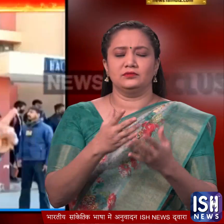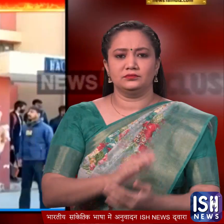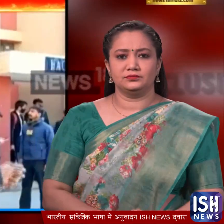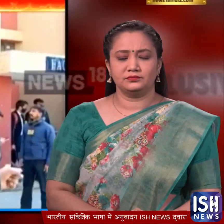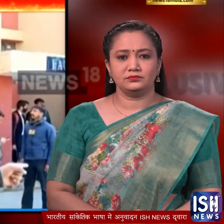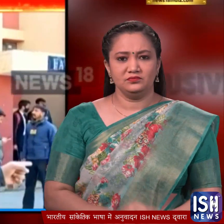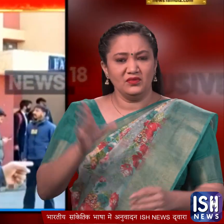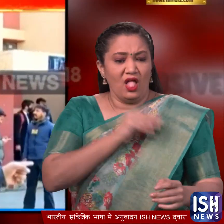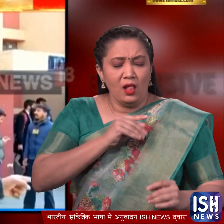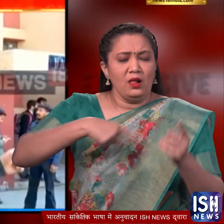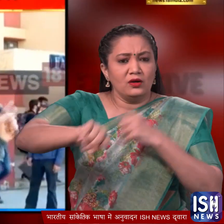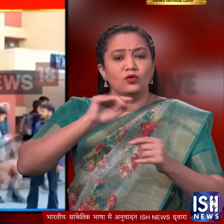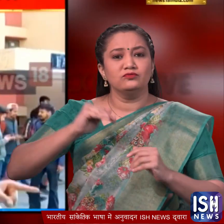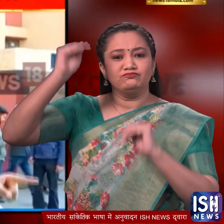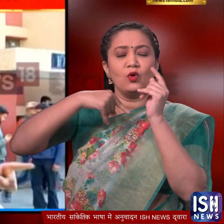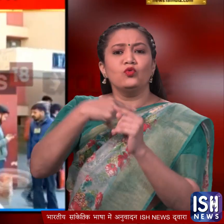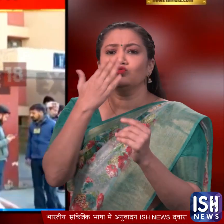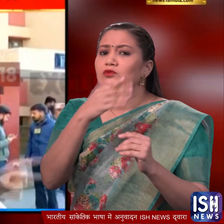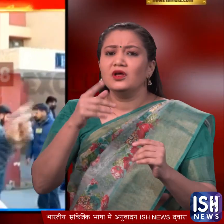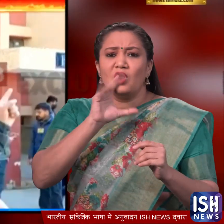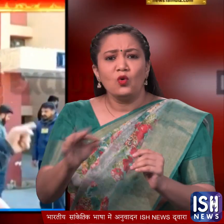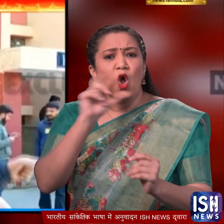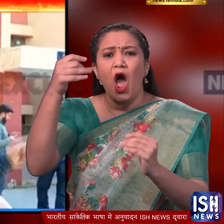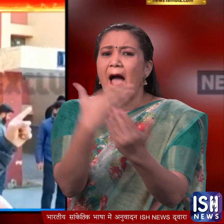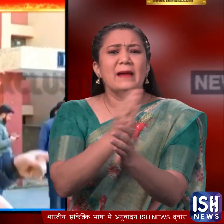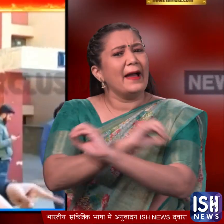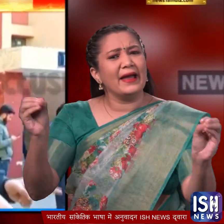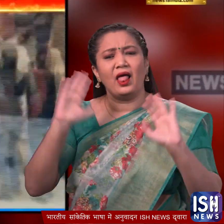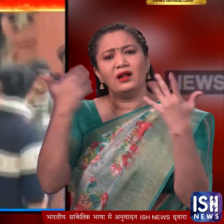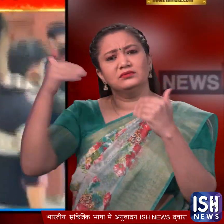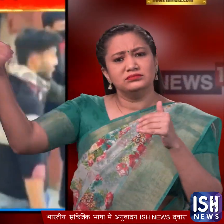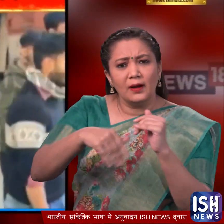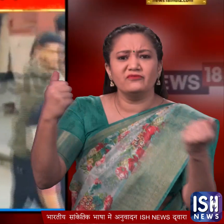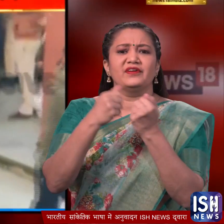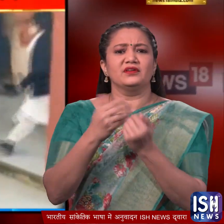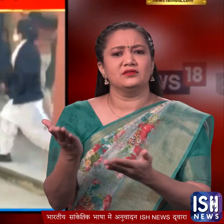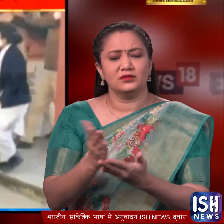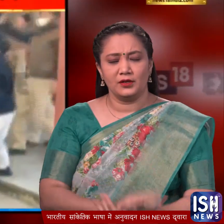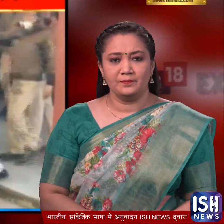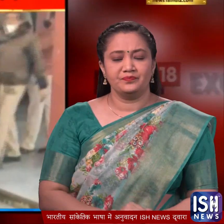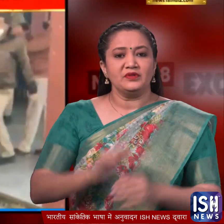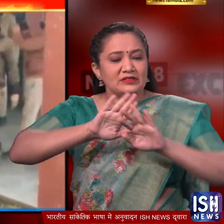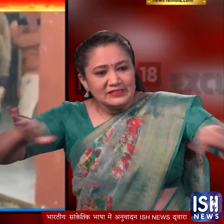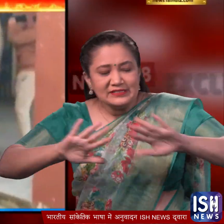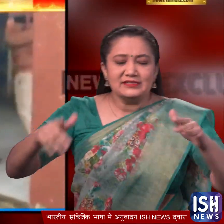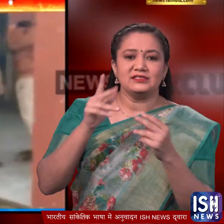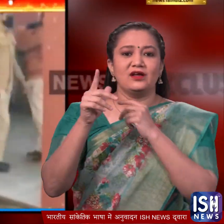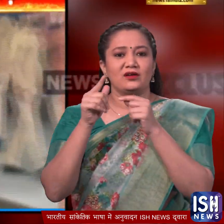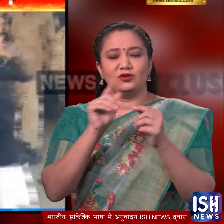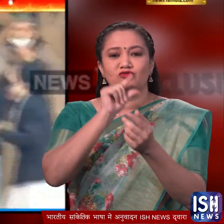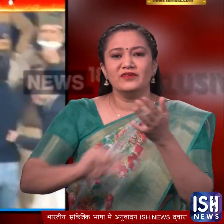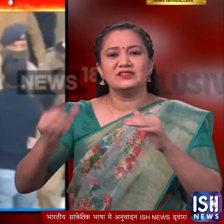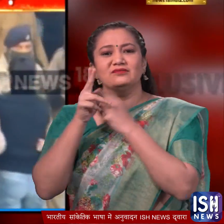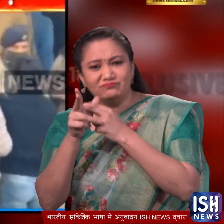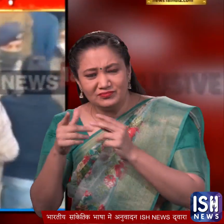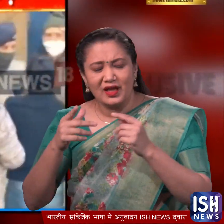हुई। डराने का वो यहाँ पे काम करते हैं। उनके सीनियर लोग, कुछ लोग की जो एडमिशंस भी नहीं वो यहाँ पे आते हैं। लड़ाई को शांत कराने के लिए यूनिवर्सिटी के सुरक्षा गार्ड्स के